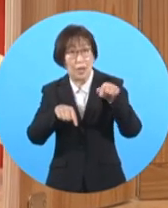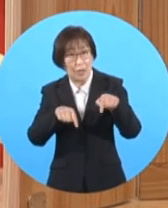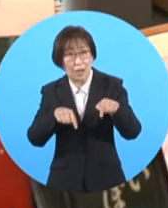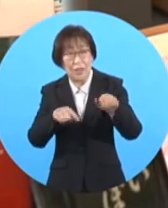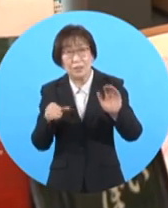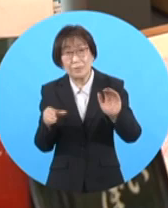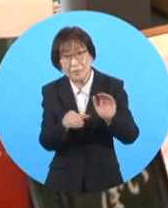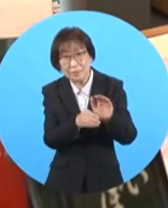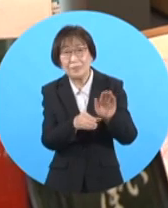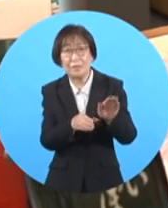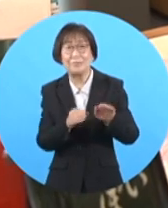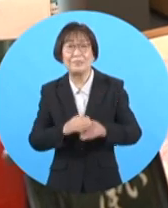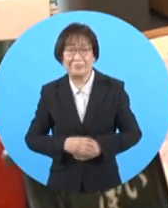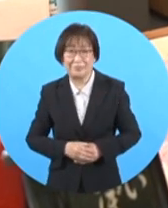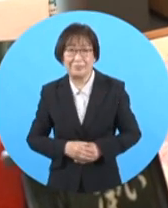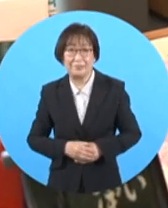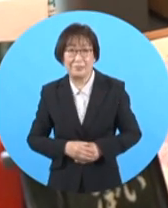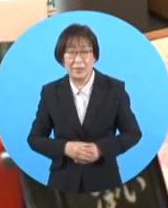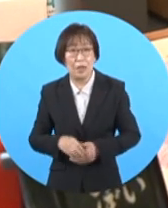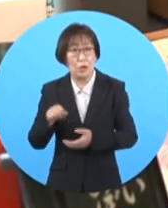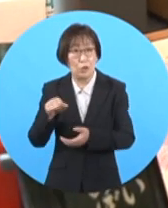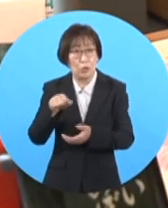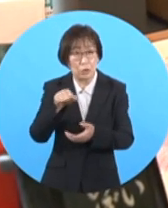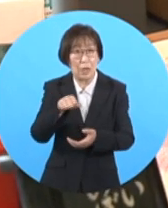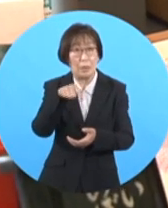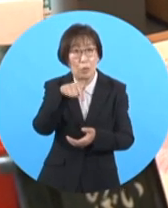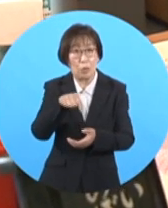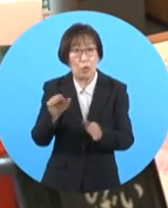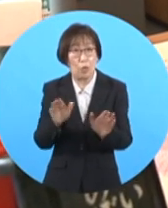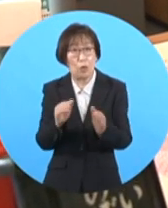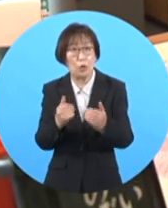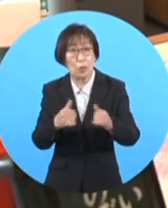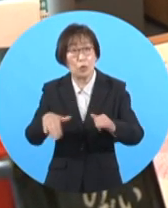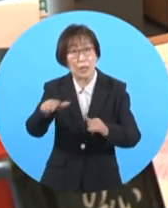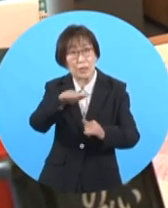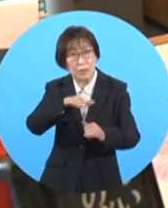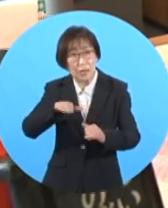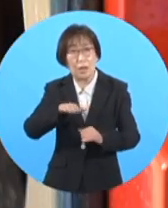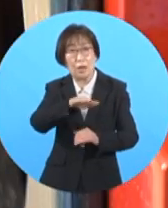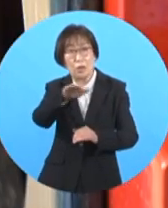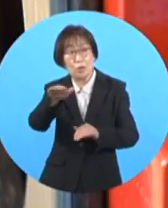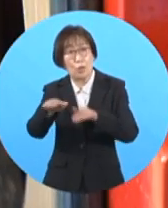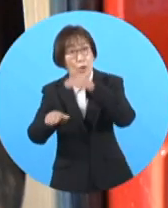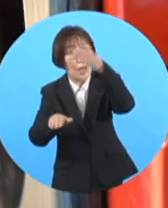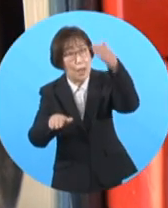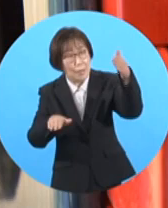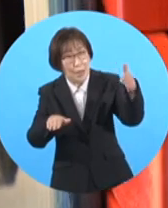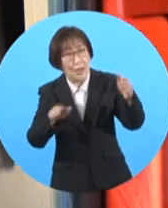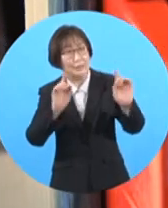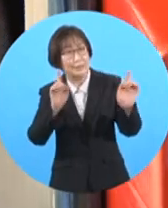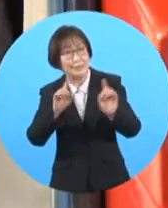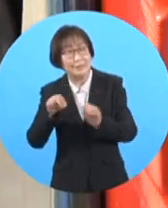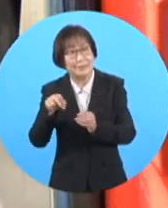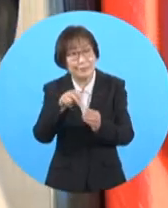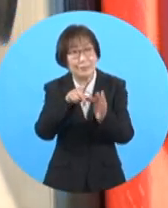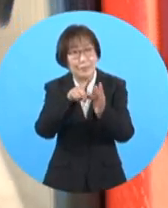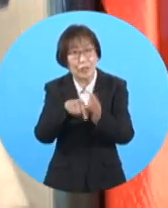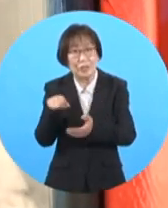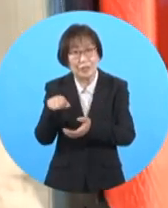よ。 遊山箱は子どもたちが野山に出かけるとき手に下げていったお弁当